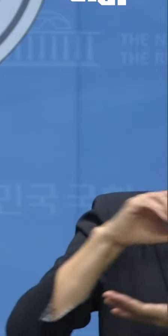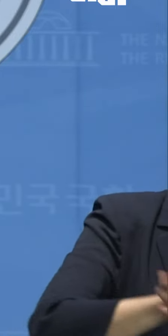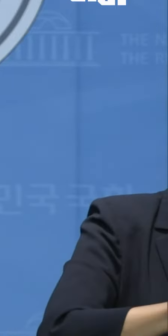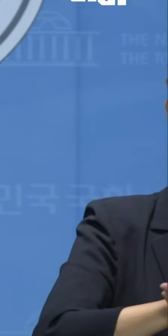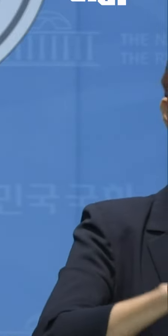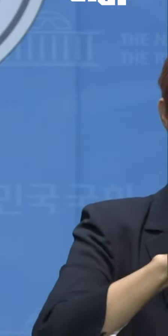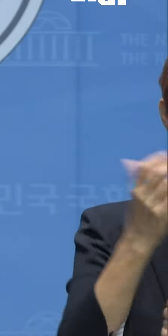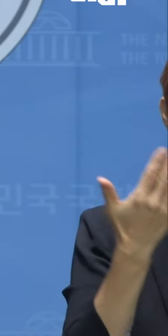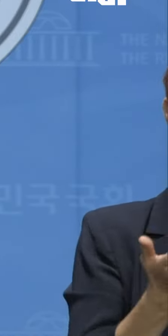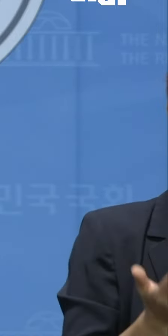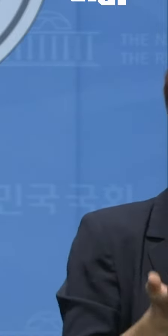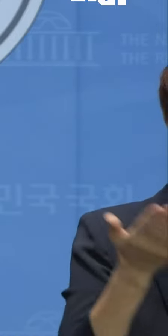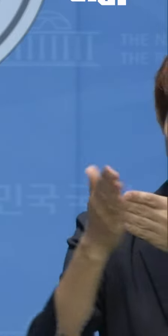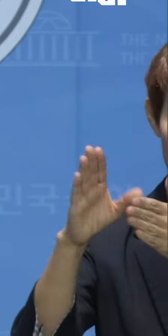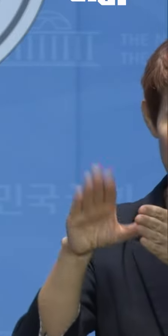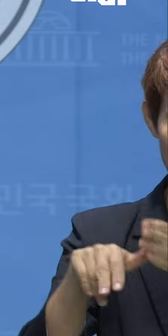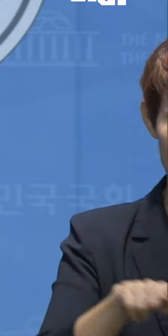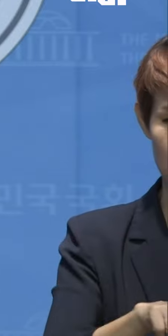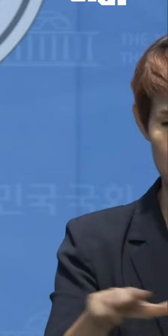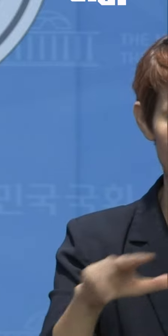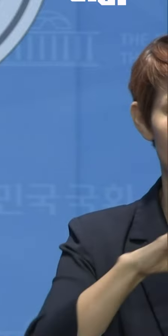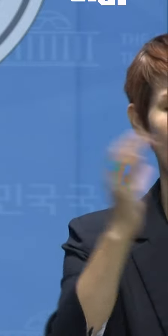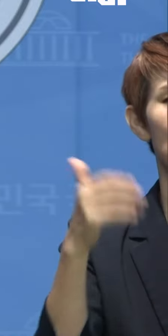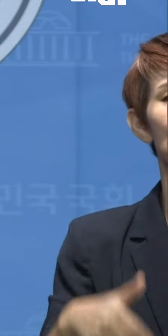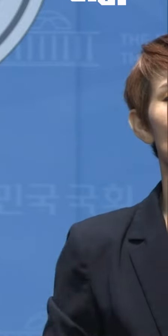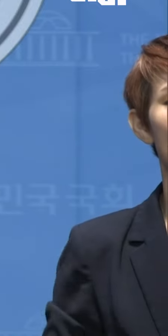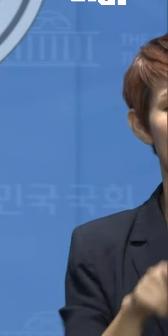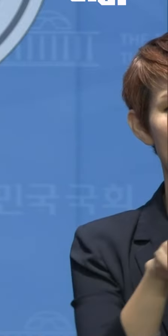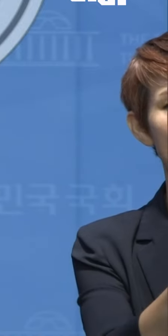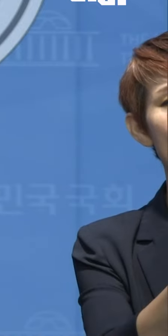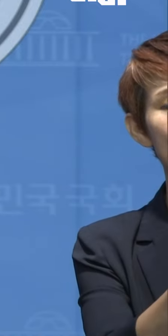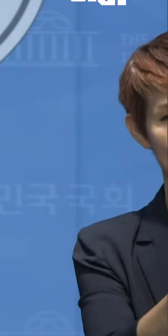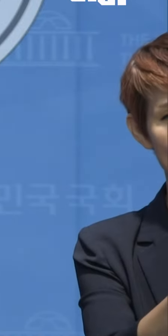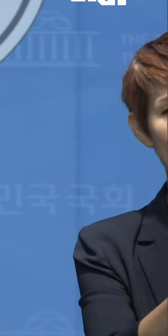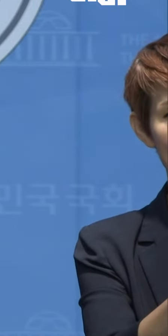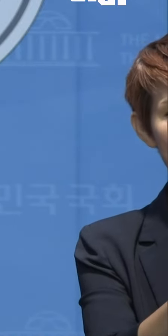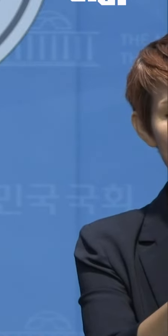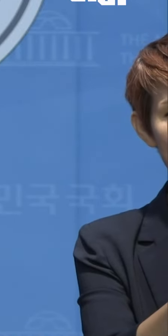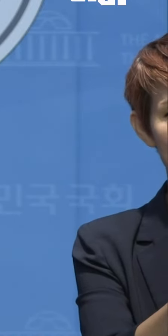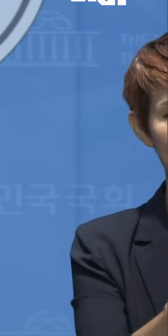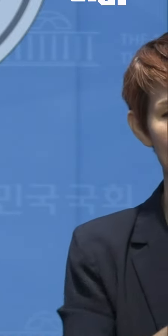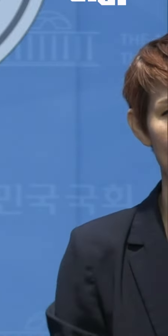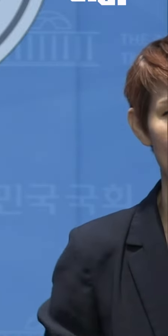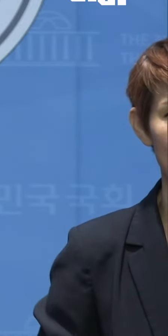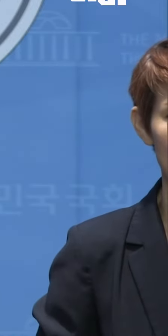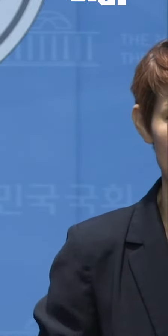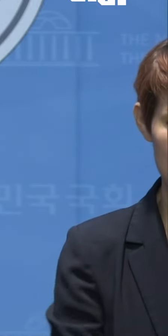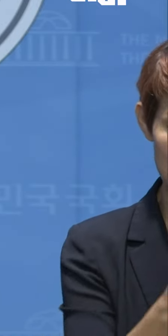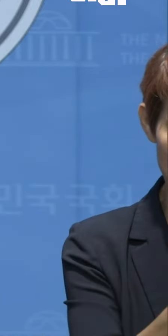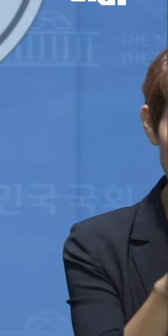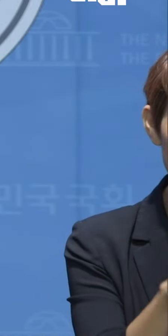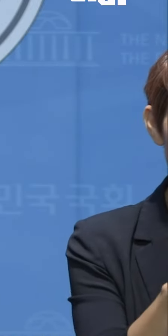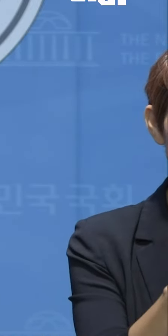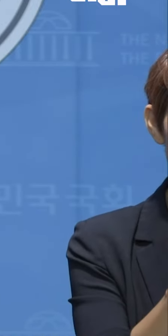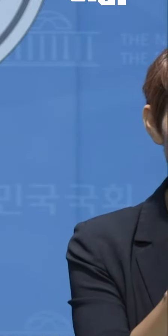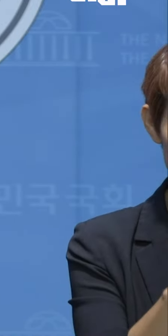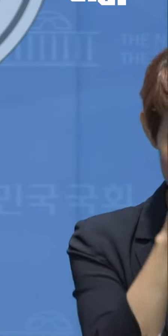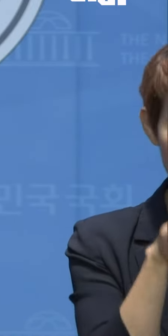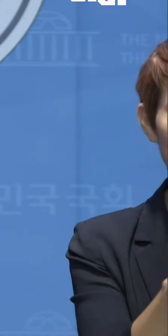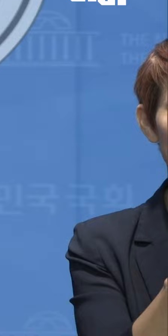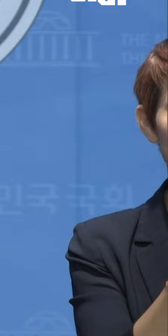경우에는 지체 없이 개을 해제해야 한다고 명시되어 있습니다 그럼이 법은 왜 존재하는